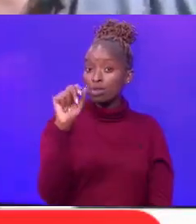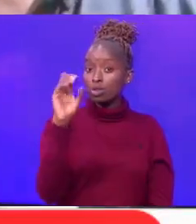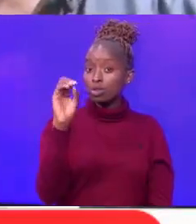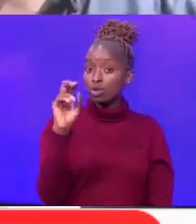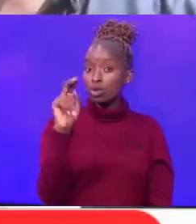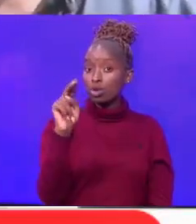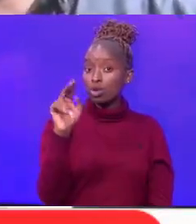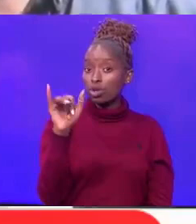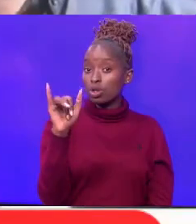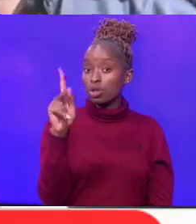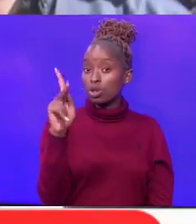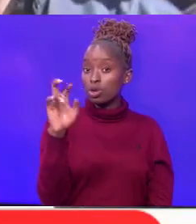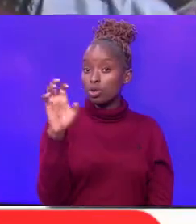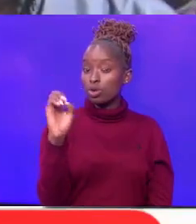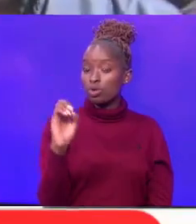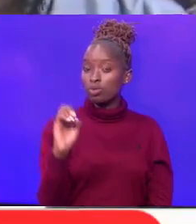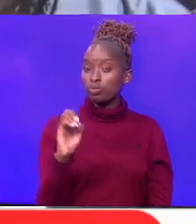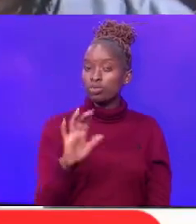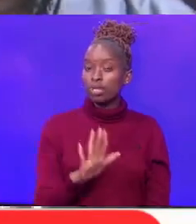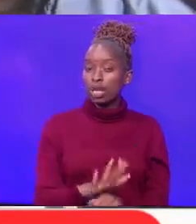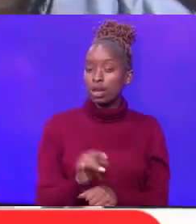mali nyingi sana, manyumba imeharibika,